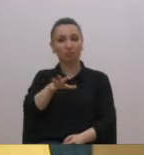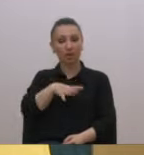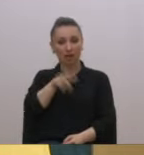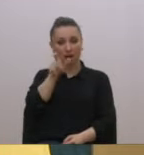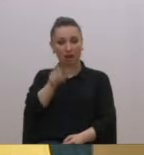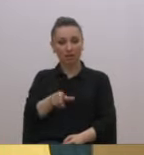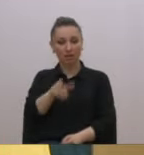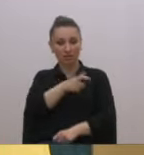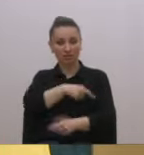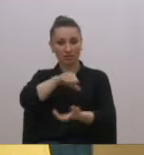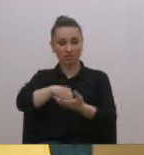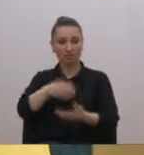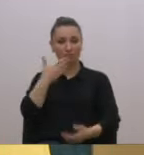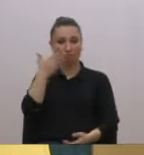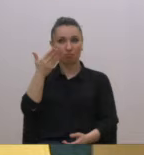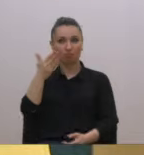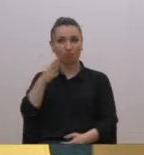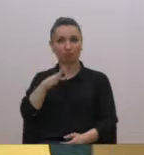თქვენი წევრი გამომსვლელი